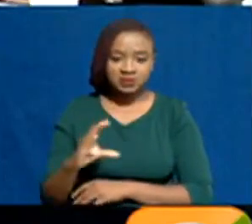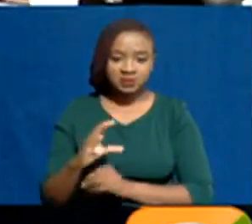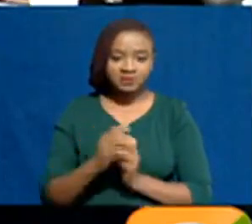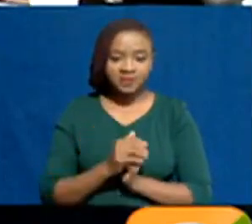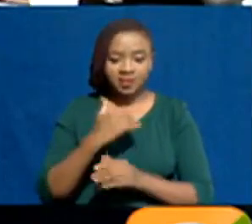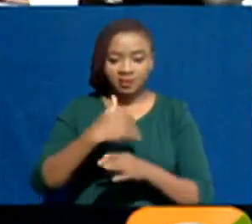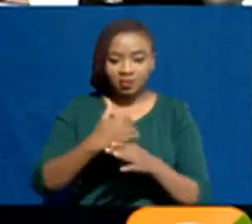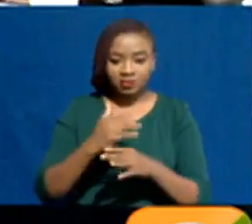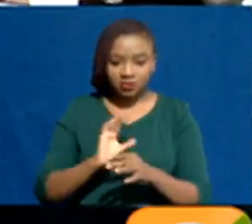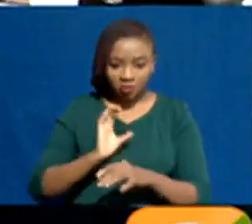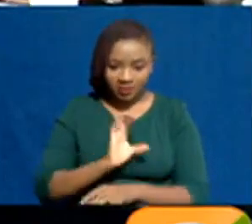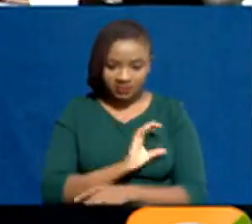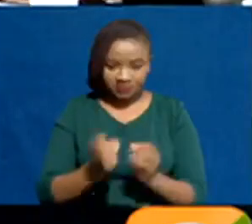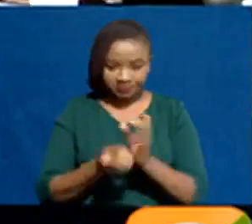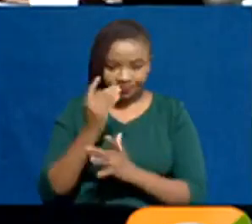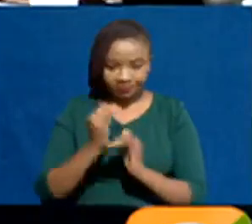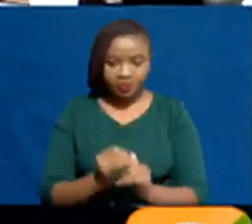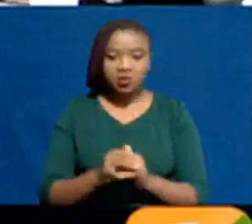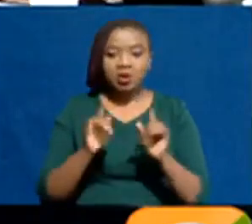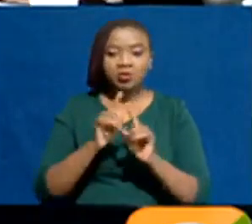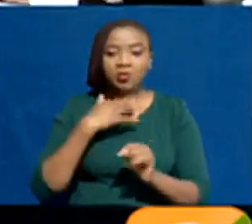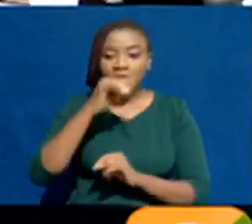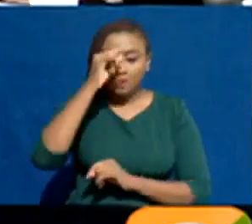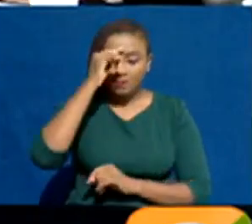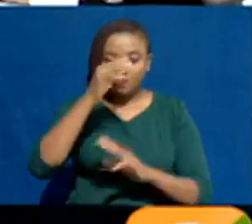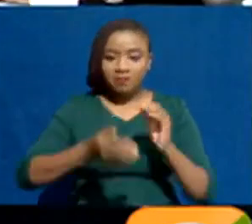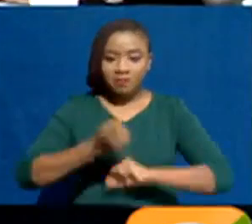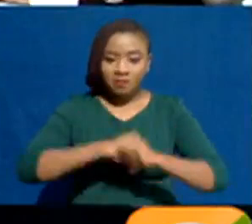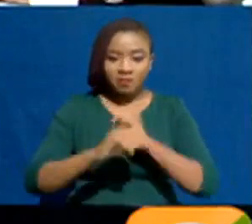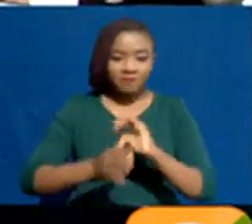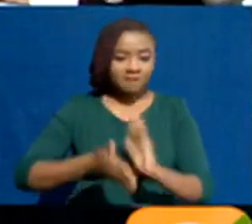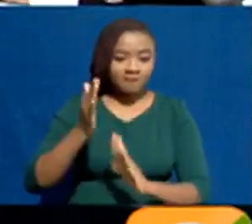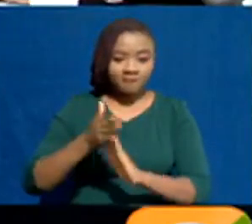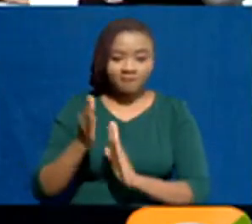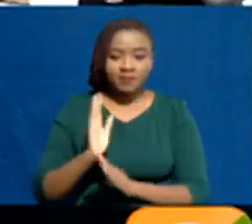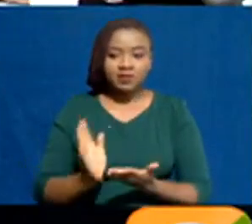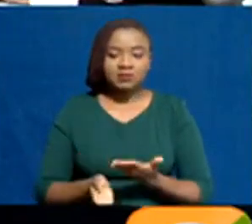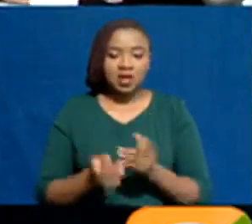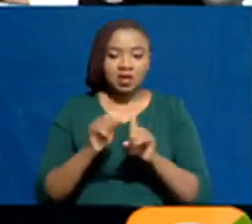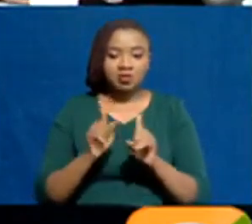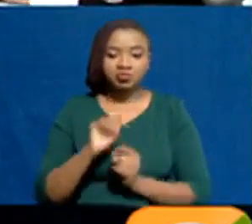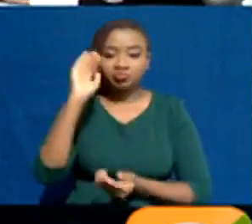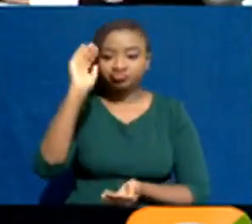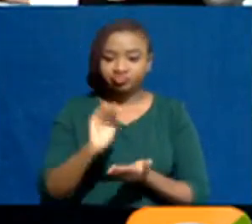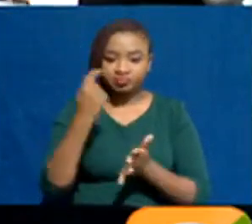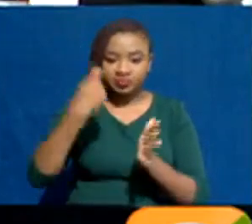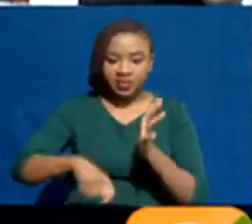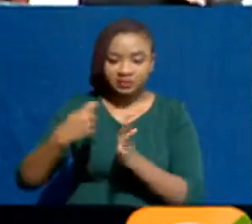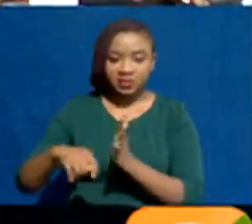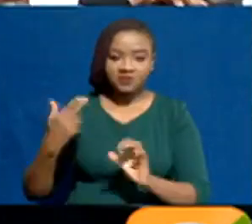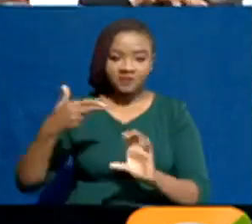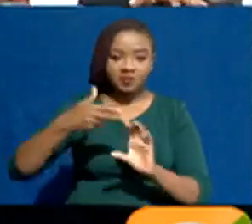hayo, SUPKEM inaitaka serikali kushughulikia kwa dharura gharama ya juu ya maisha kwa kuanza na kupunguza ushuru wa mafuta.